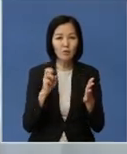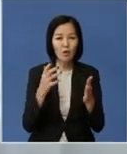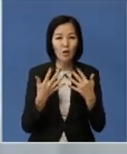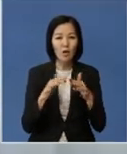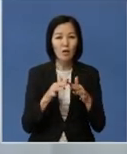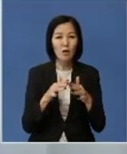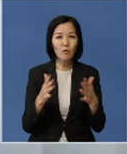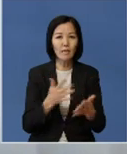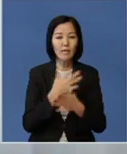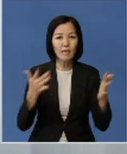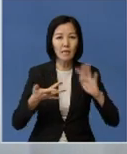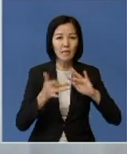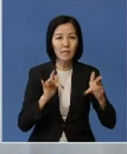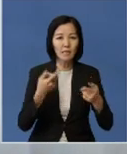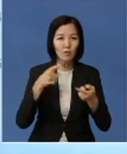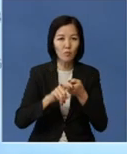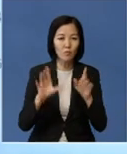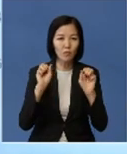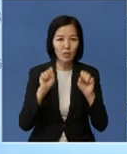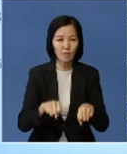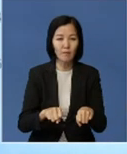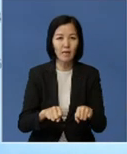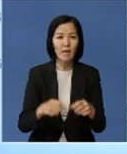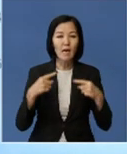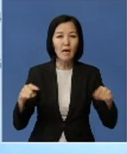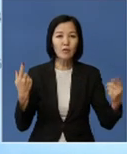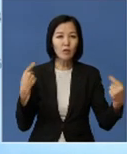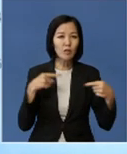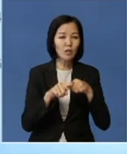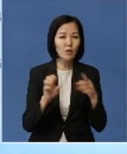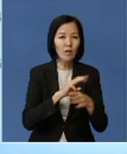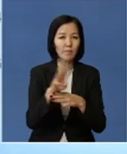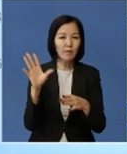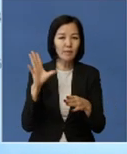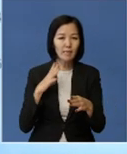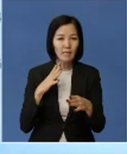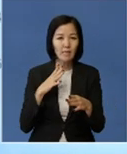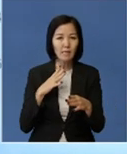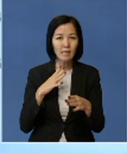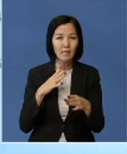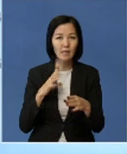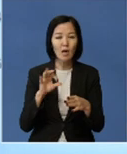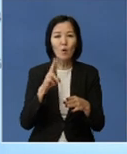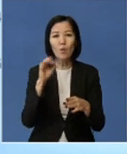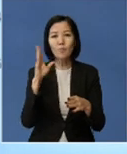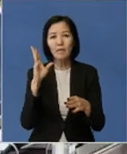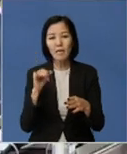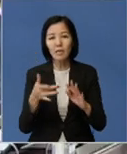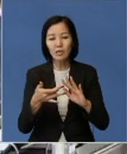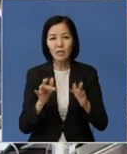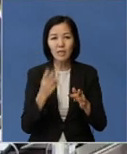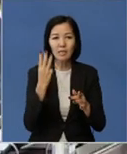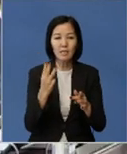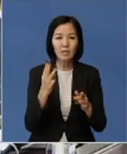3324 ауылда кең жолақты интернет қол жетімді. Ол әртүрлі технологиялармен қамтамасыз етілген. Солардың ішінде талшықты оптикалық